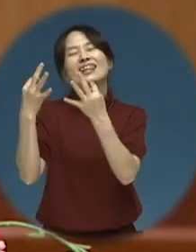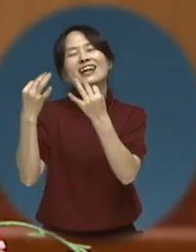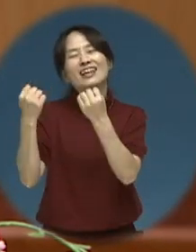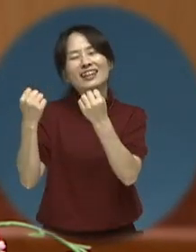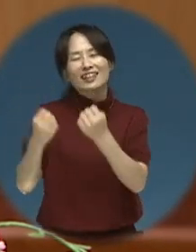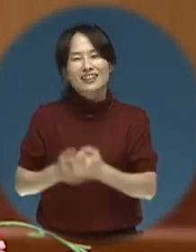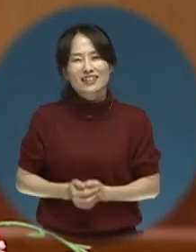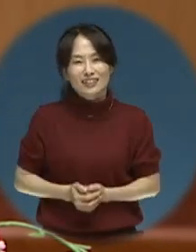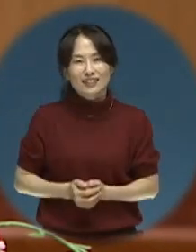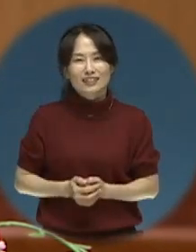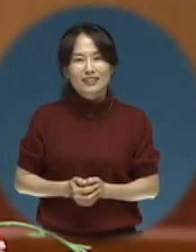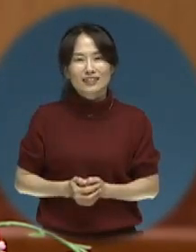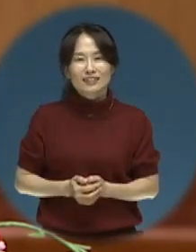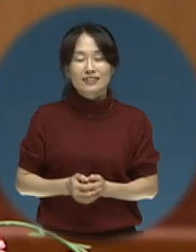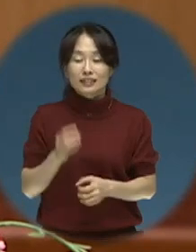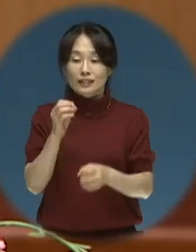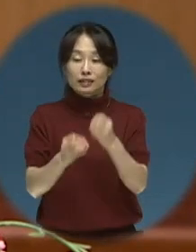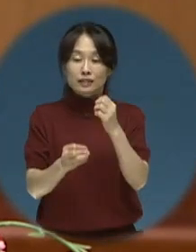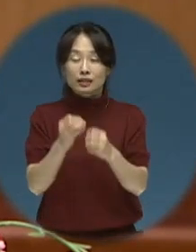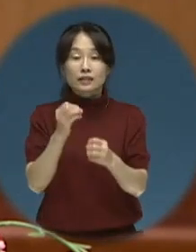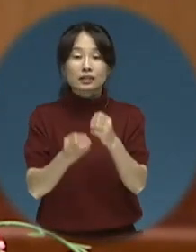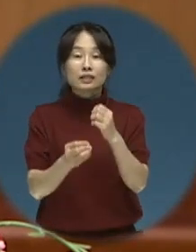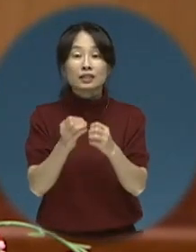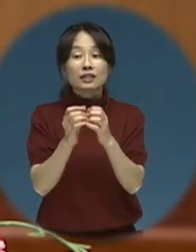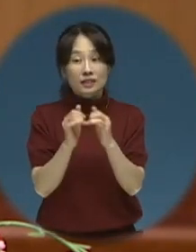근데 시인은